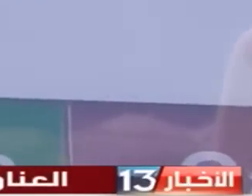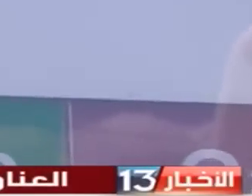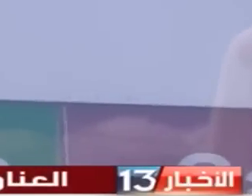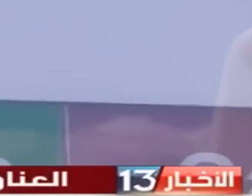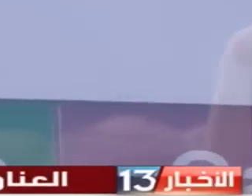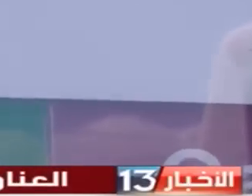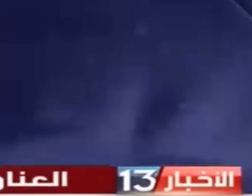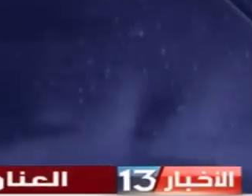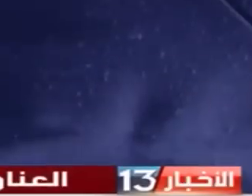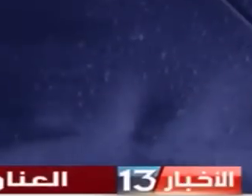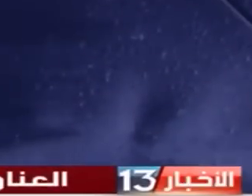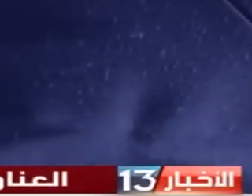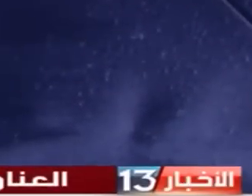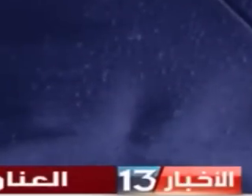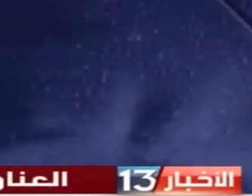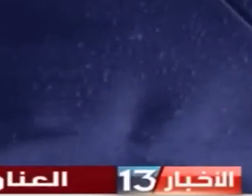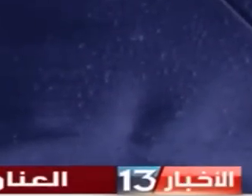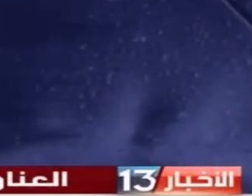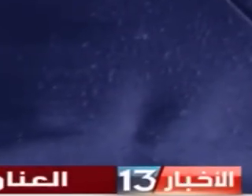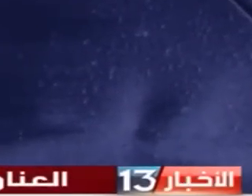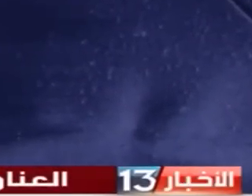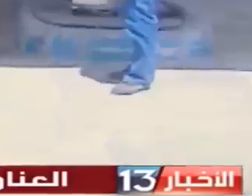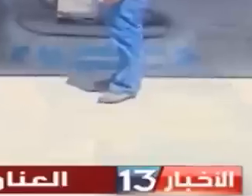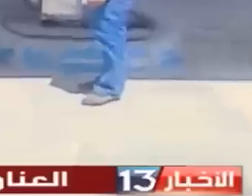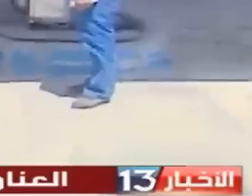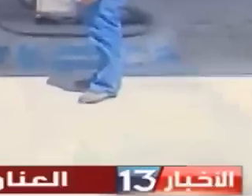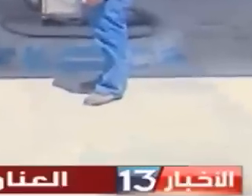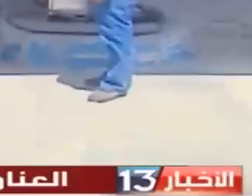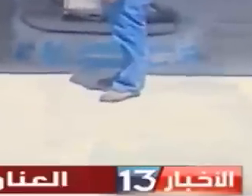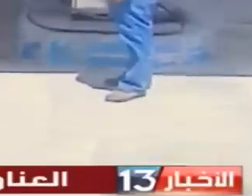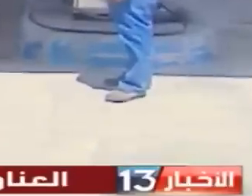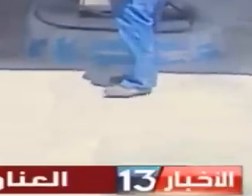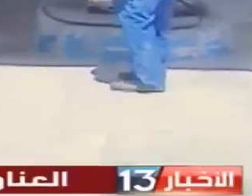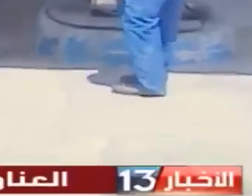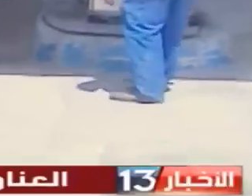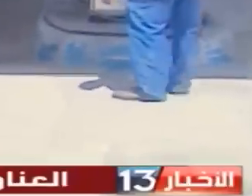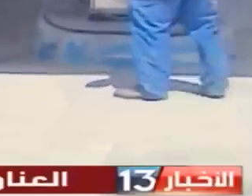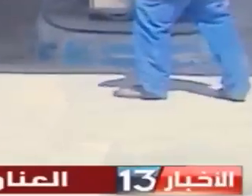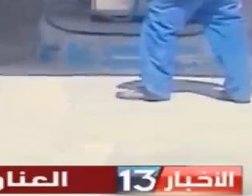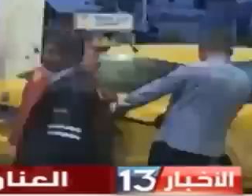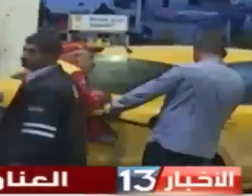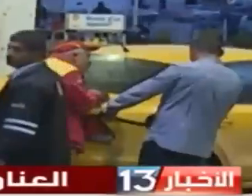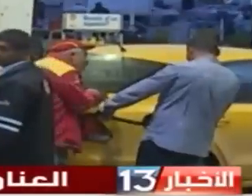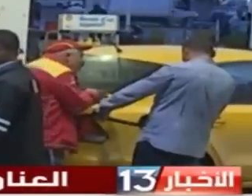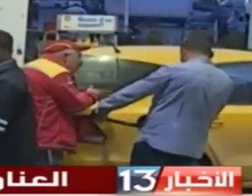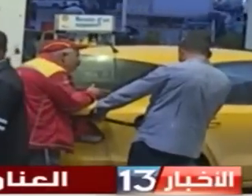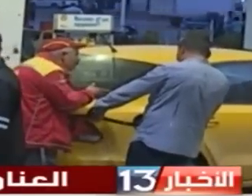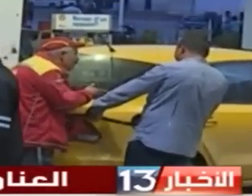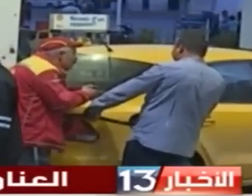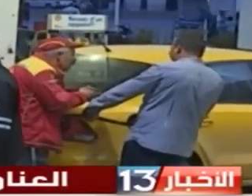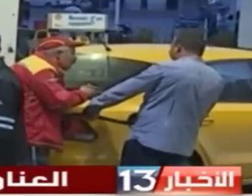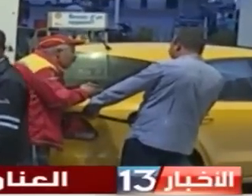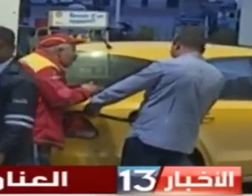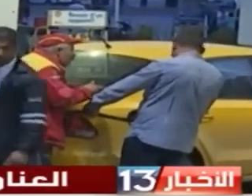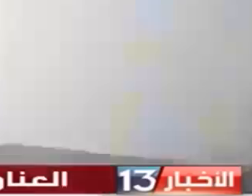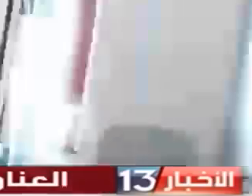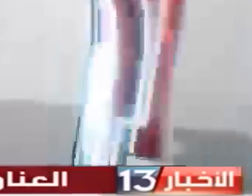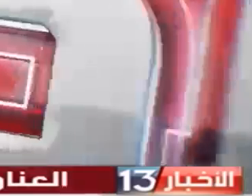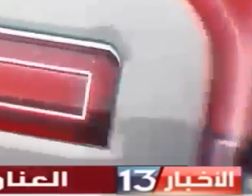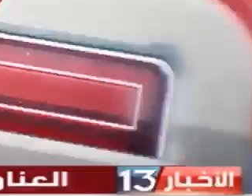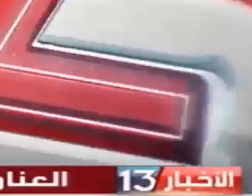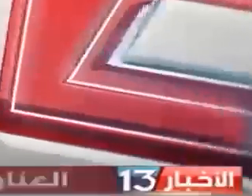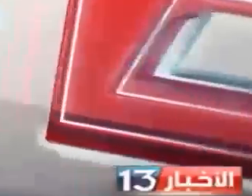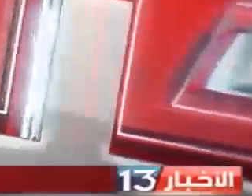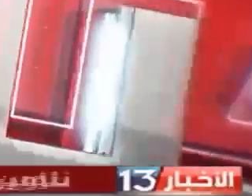نفق تدريجي والطلب يؤكد ان المنظمه الشغيله ملتزم بلاد الفقه الموضه بينها وبين منظمه الاعراض